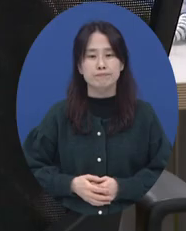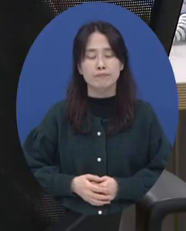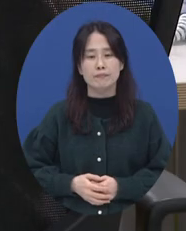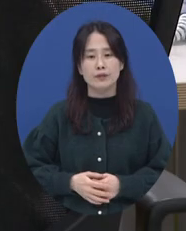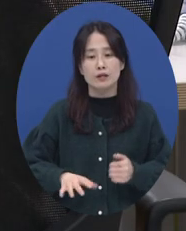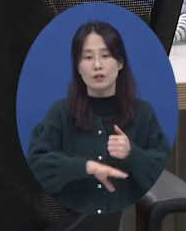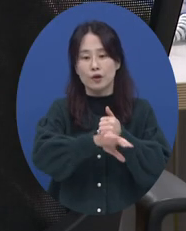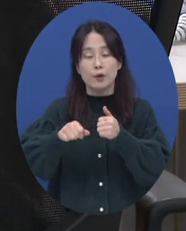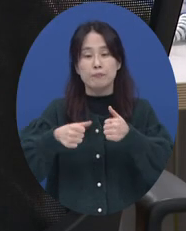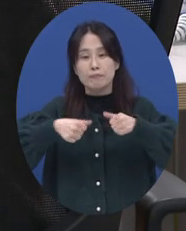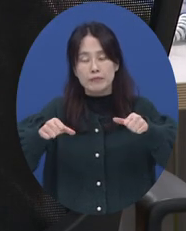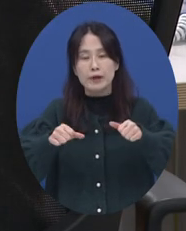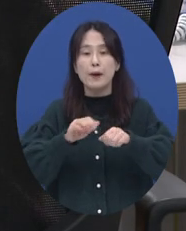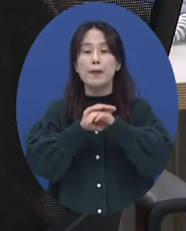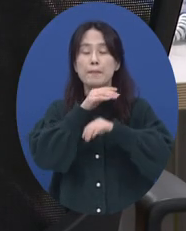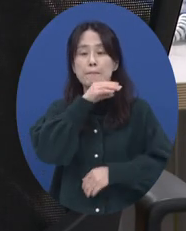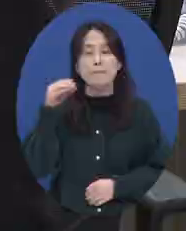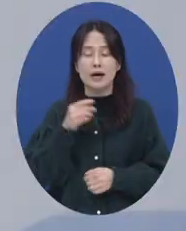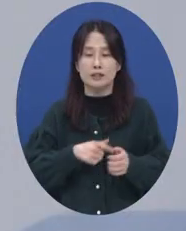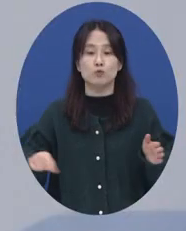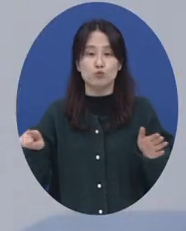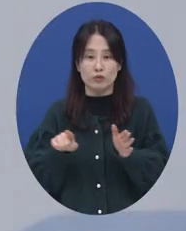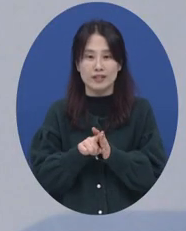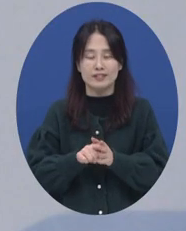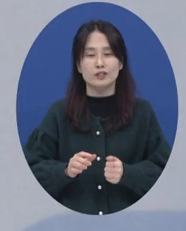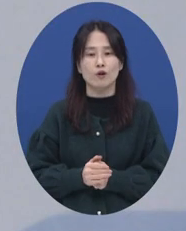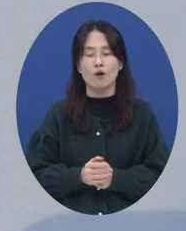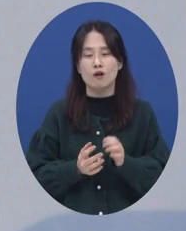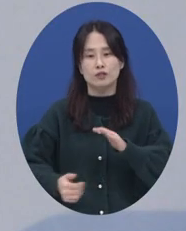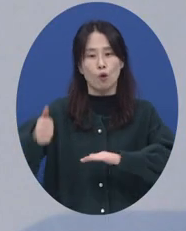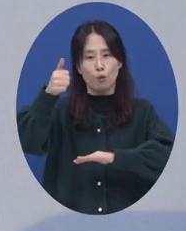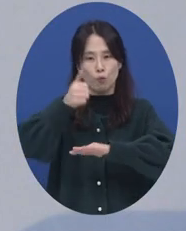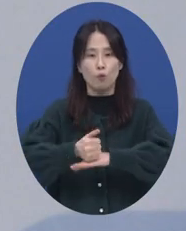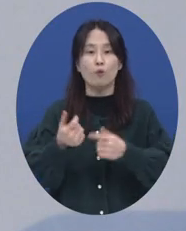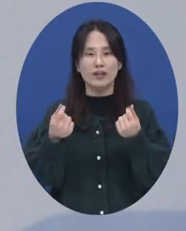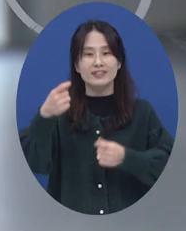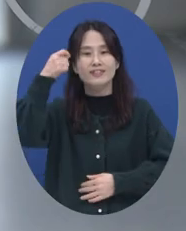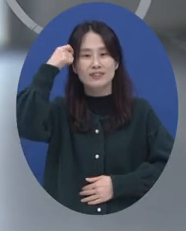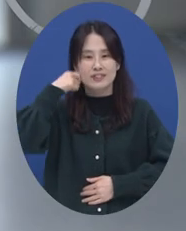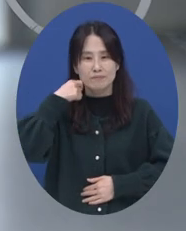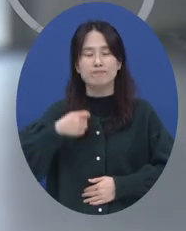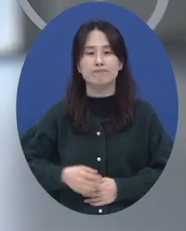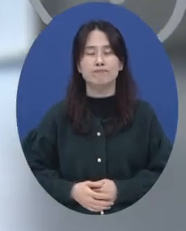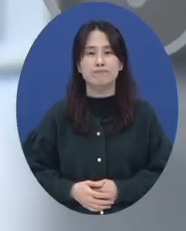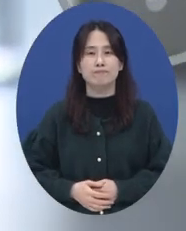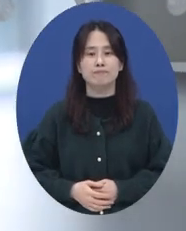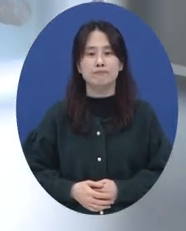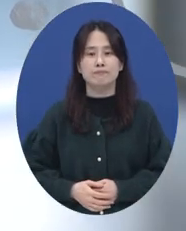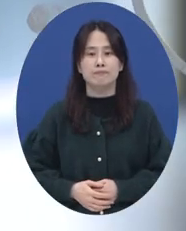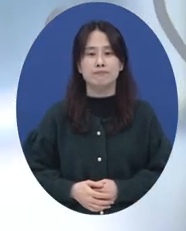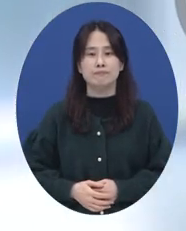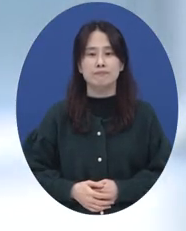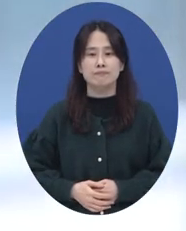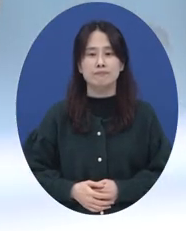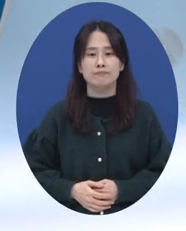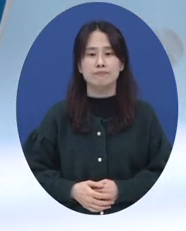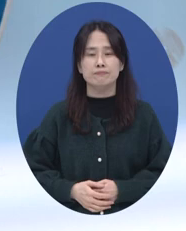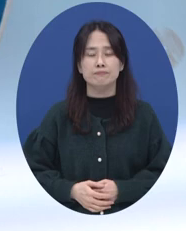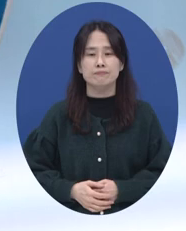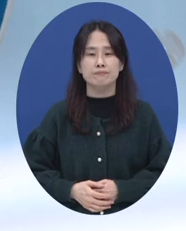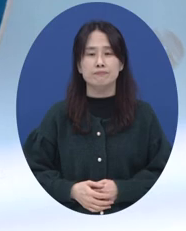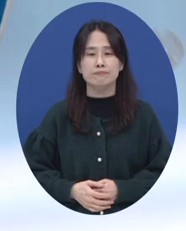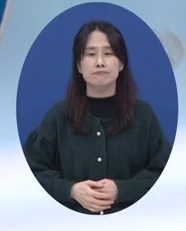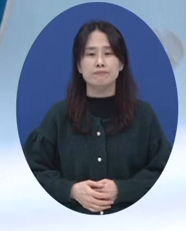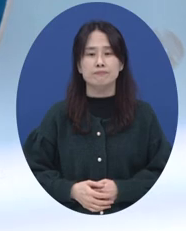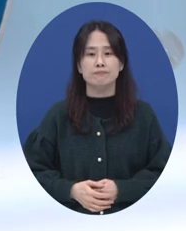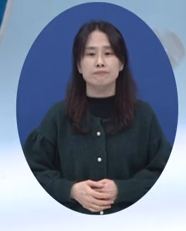배달앱 시장을 바로잡는 신호탄을 성대하게 쏘아 올리고 있습니다 경기 gtv 최저 입니다